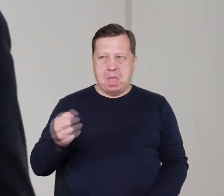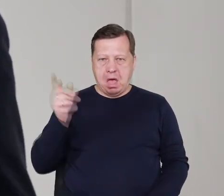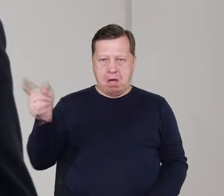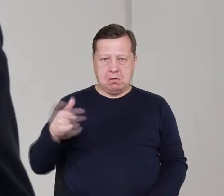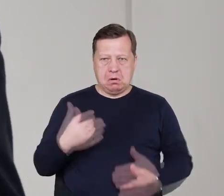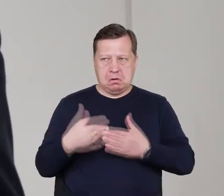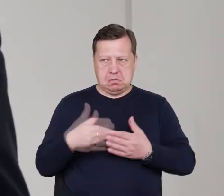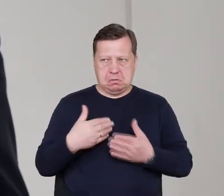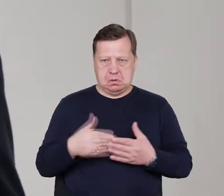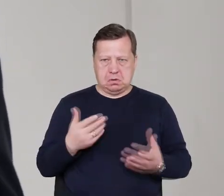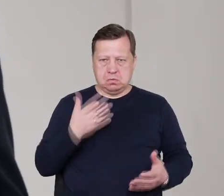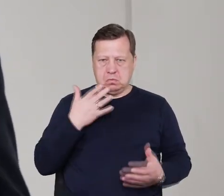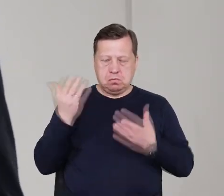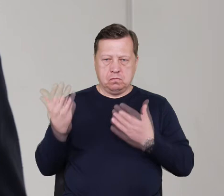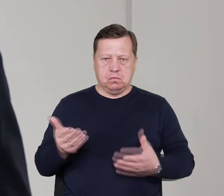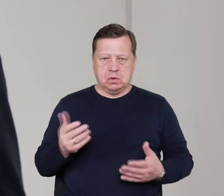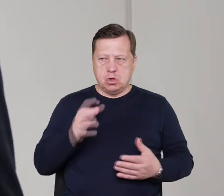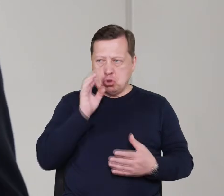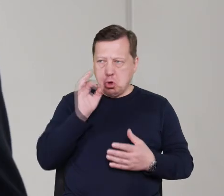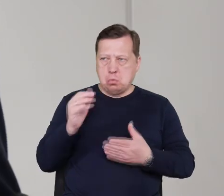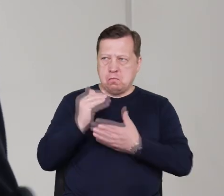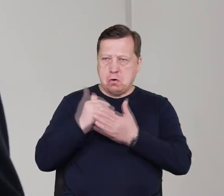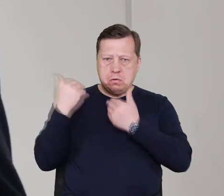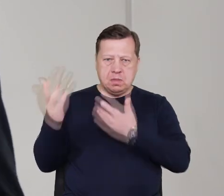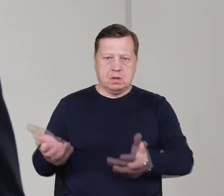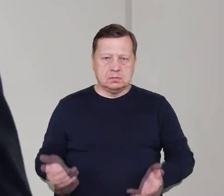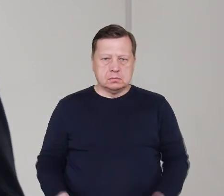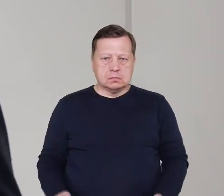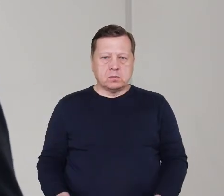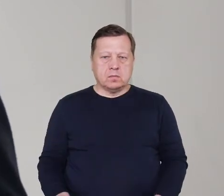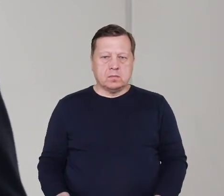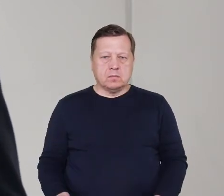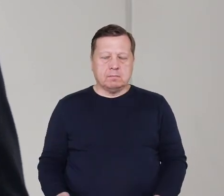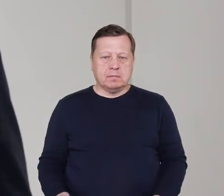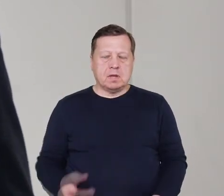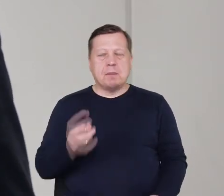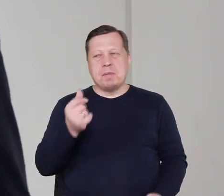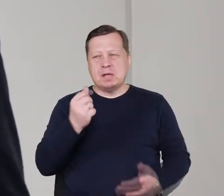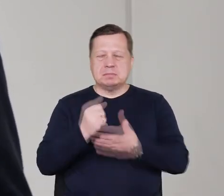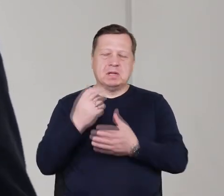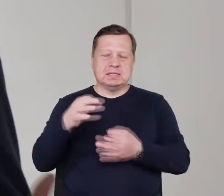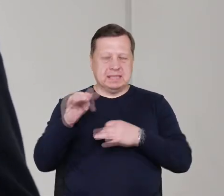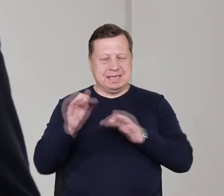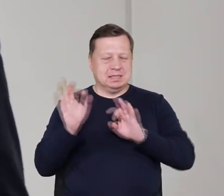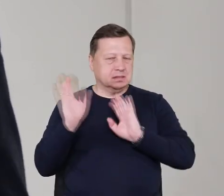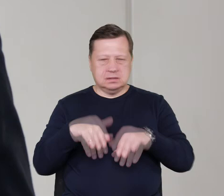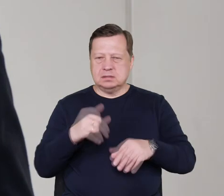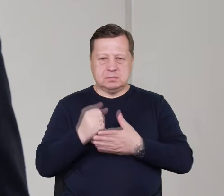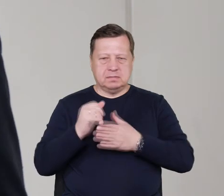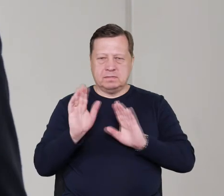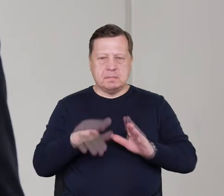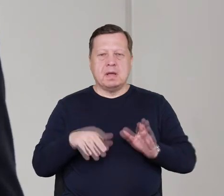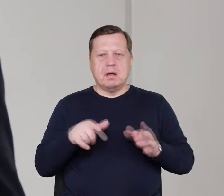No tak I dobrze o nich Rzeczywiście dobrze traktują bo to że mam pieniądze z Unii testy nestoria ale jest się z większością